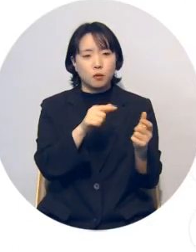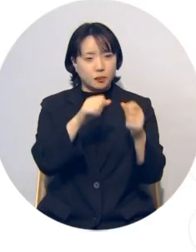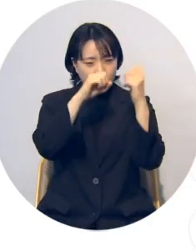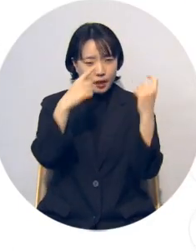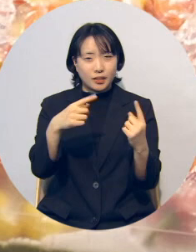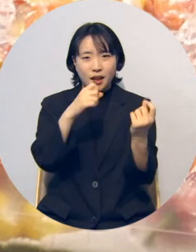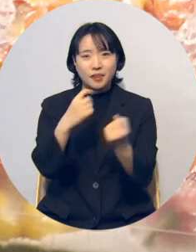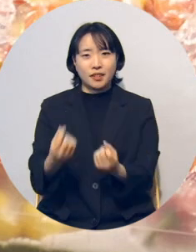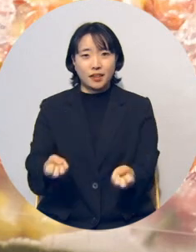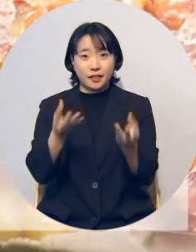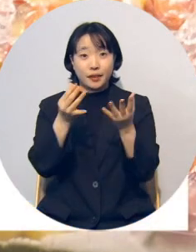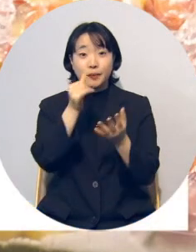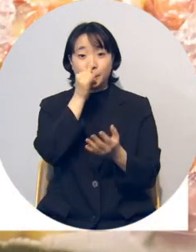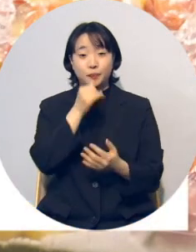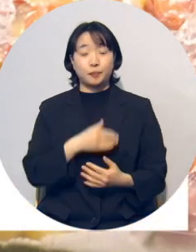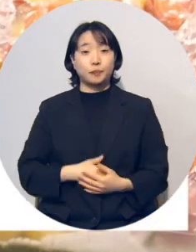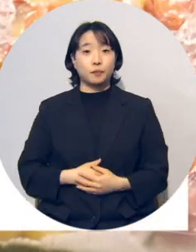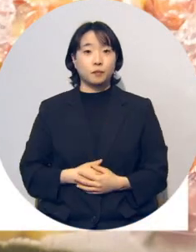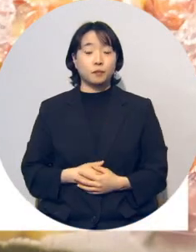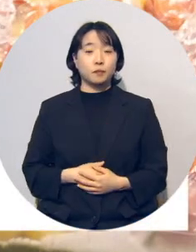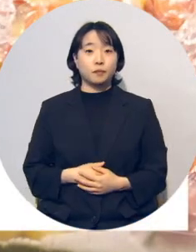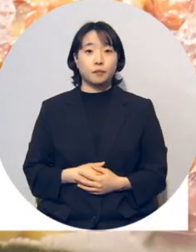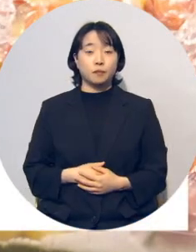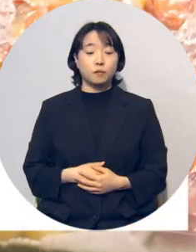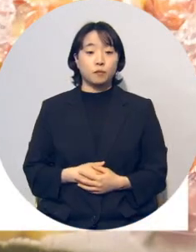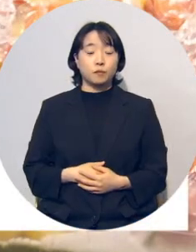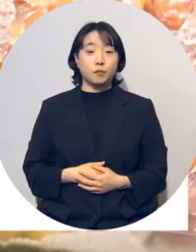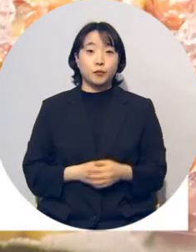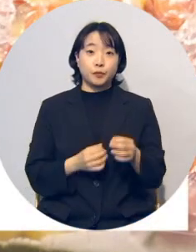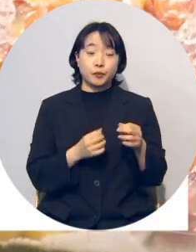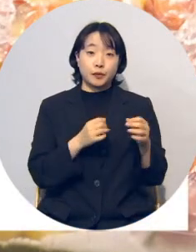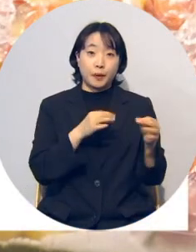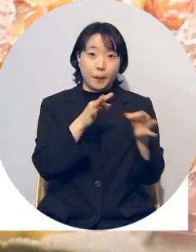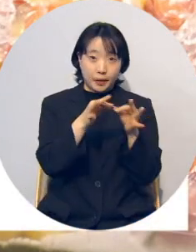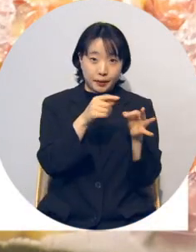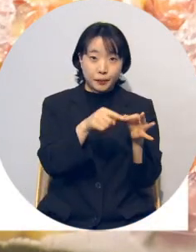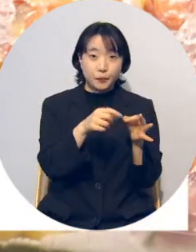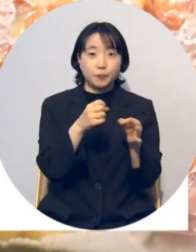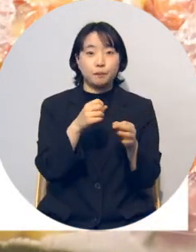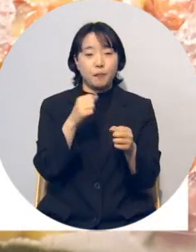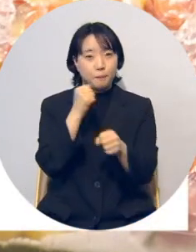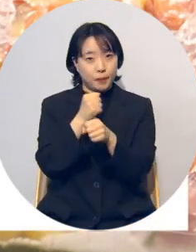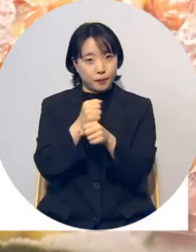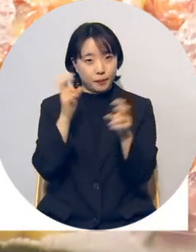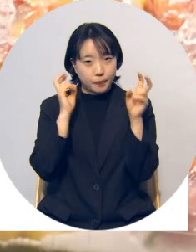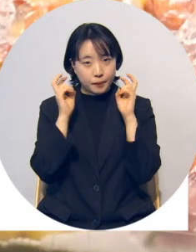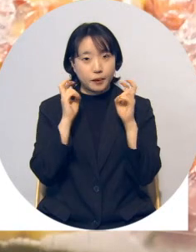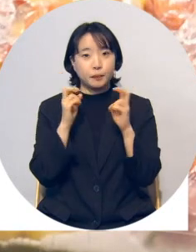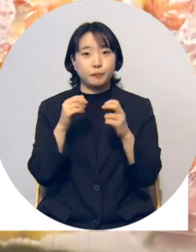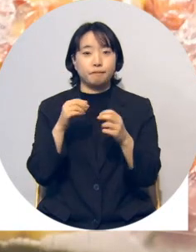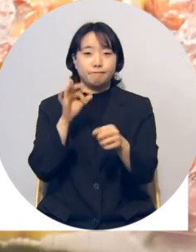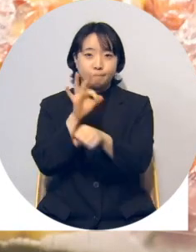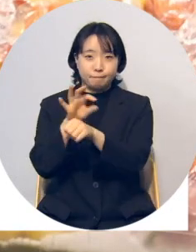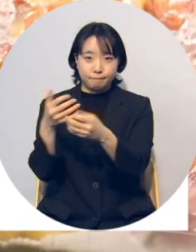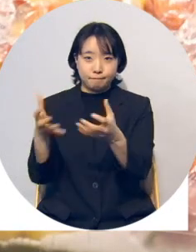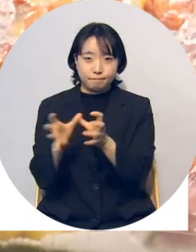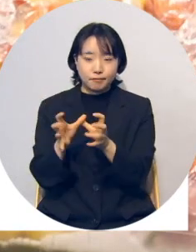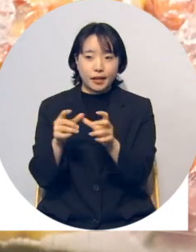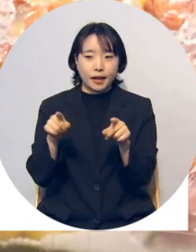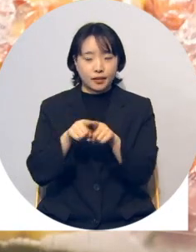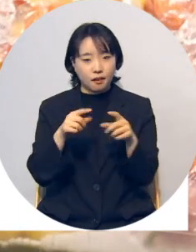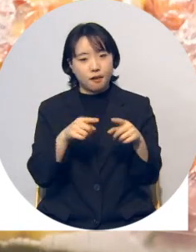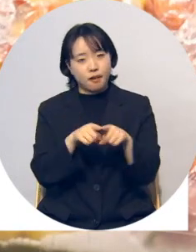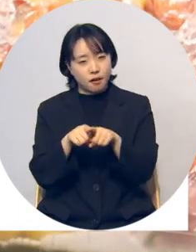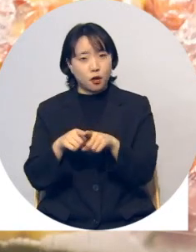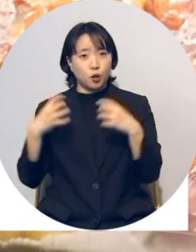예정입니다. 유통업체뿐만 아니라 농식품 가공업체, 그다음에 소비자 단체들과도 정부의 물가